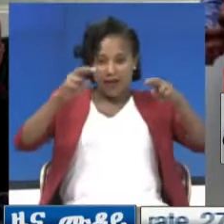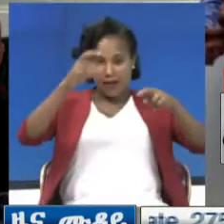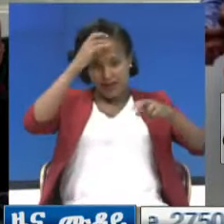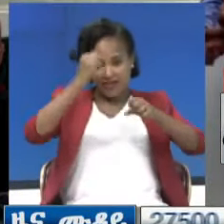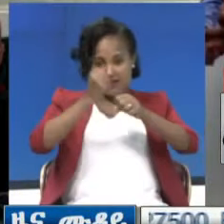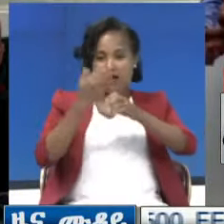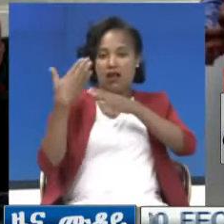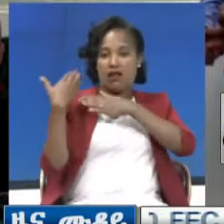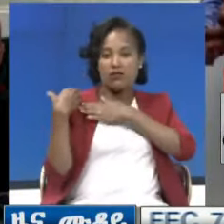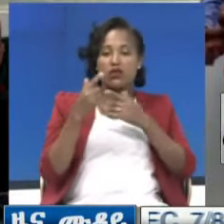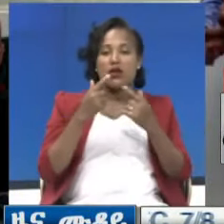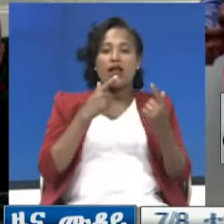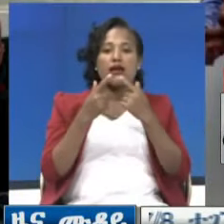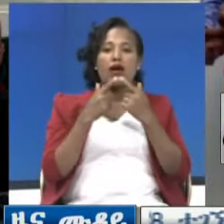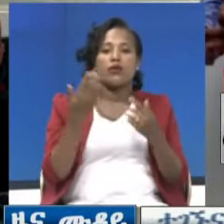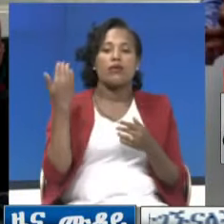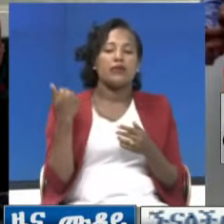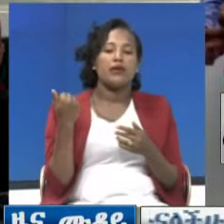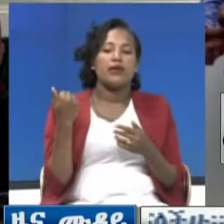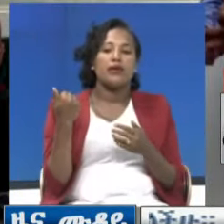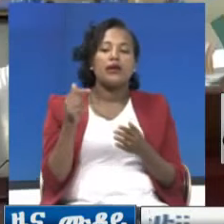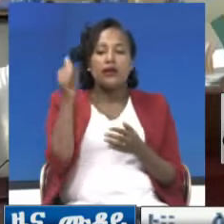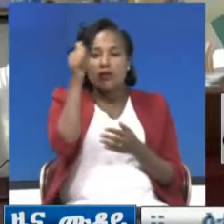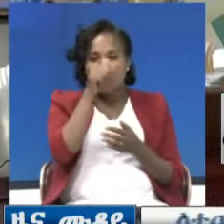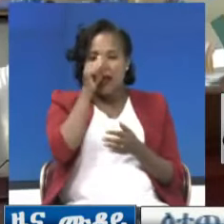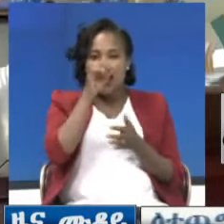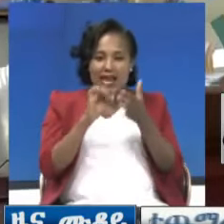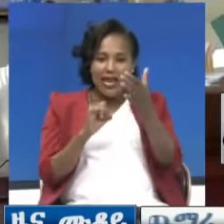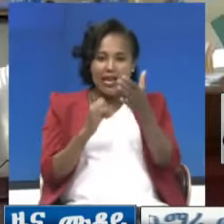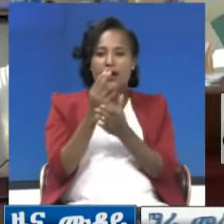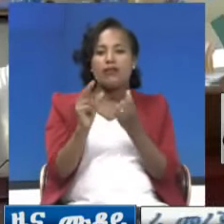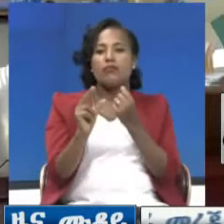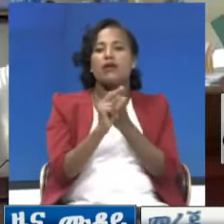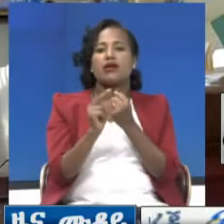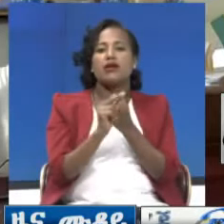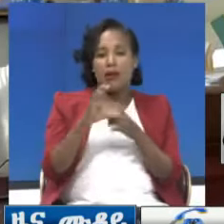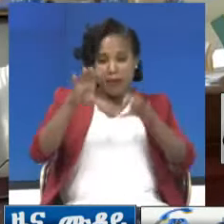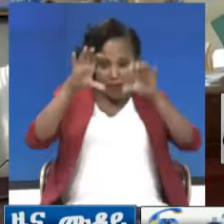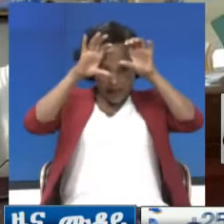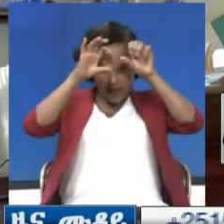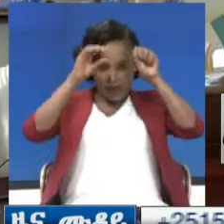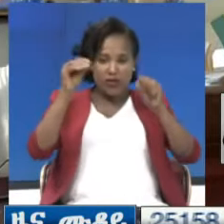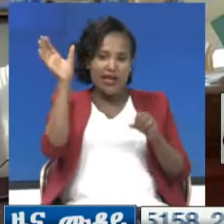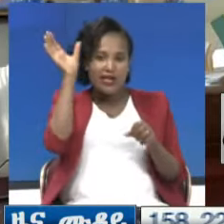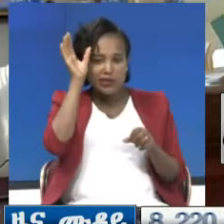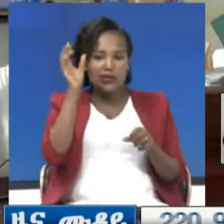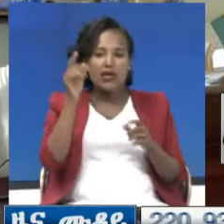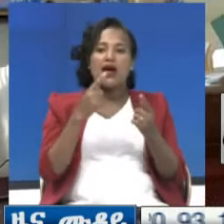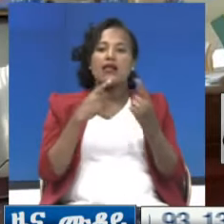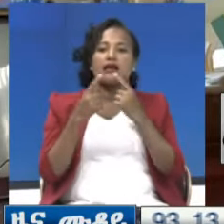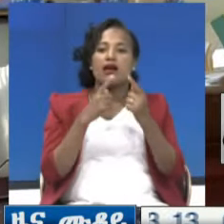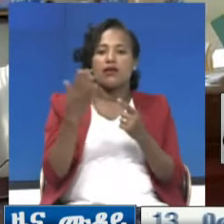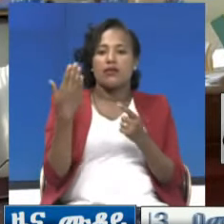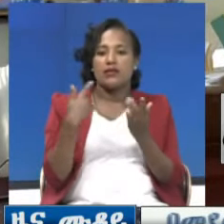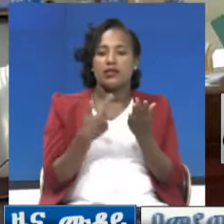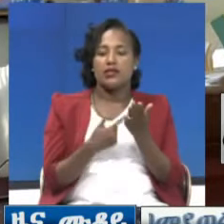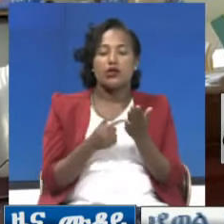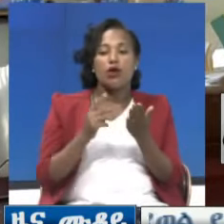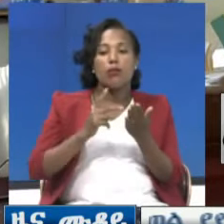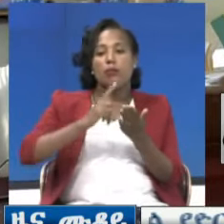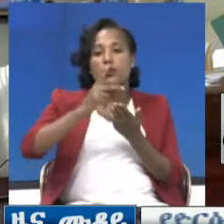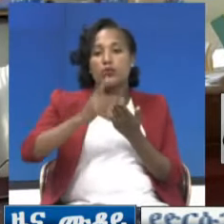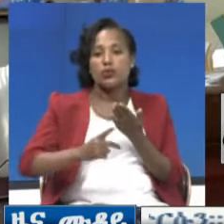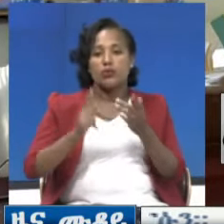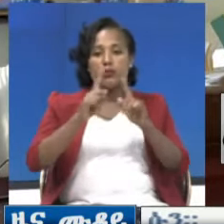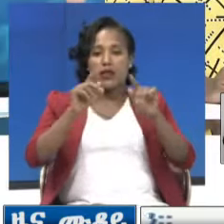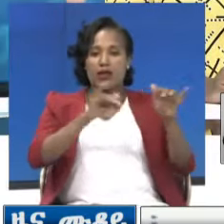የስራ ኃላፊዎችን አነጋግሮ ነበር። የኢትዮጵያ ልማት ባንክ ፕሬዚደንቱን አቶ ኃይለ ኢየሱስ በቀለን አነጋግረናቸው ነበር። እነዚህ ፕሮጀክቶች